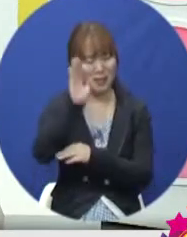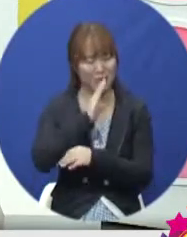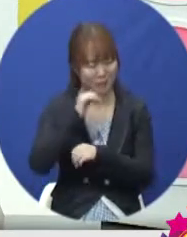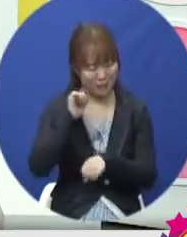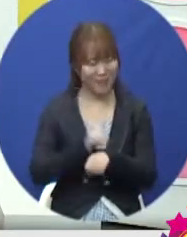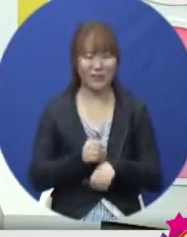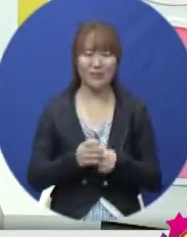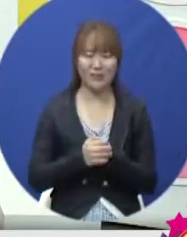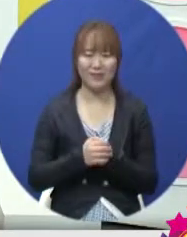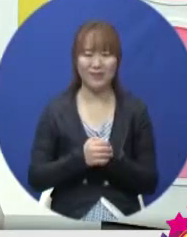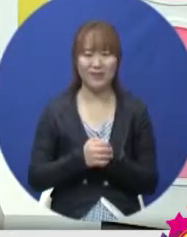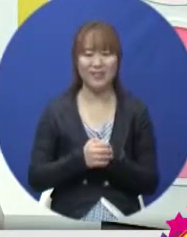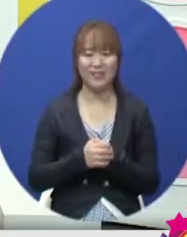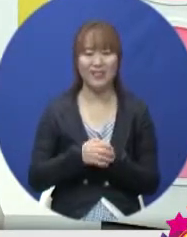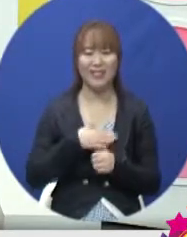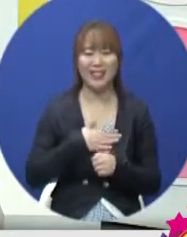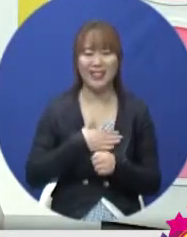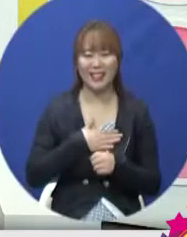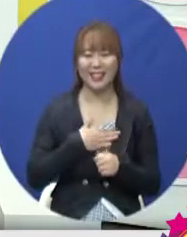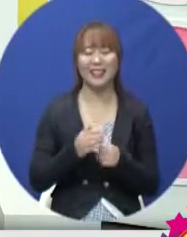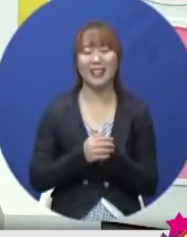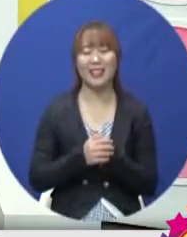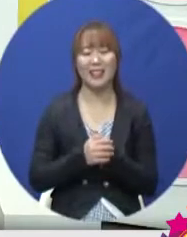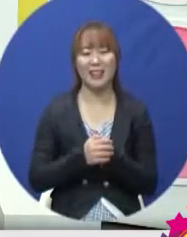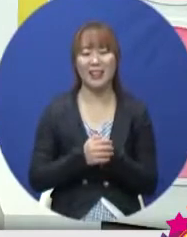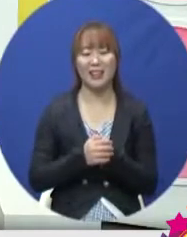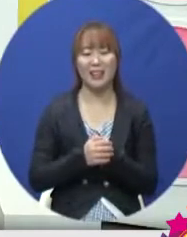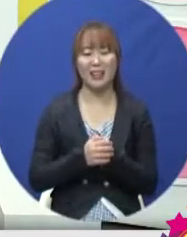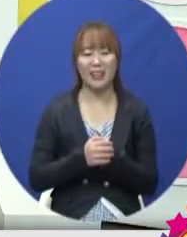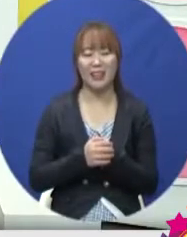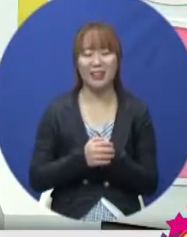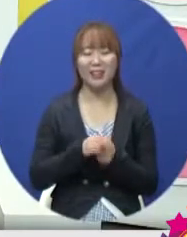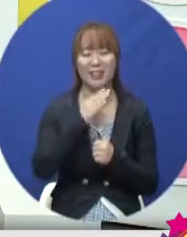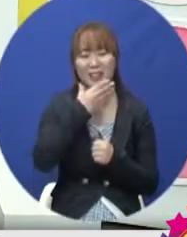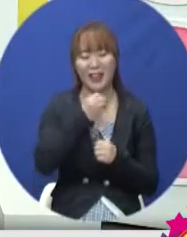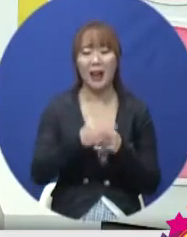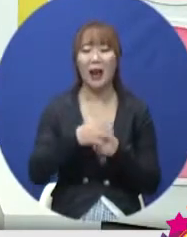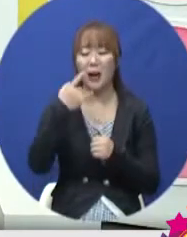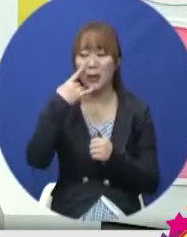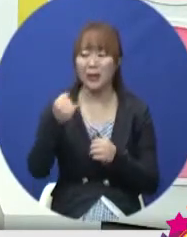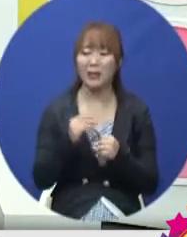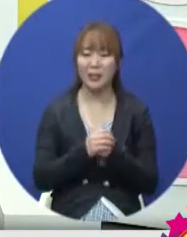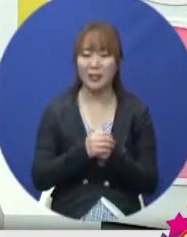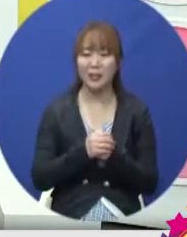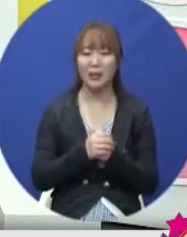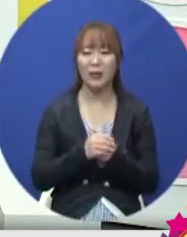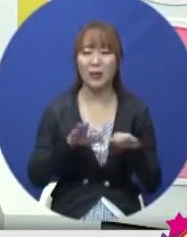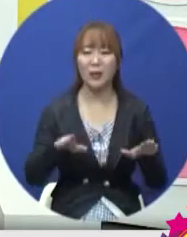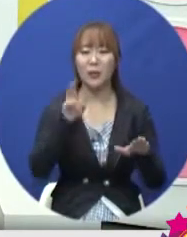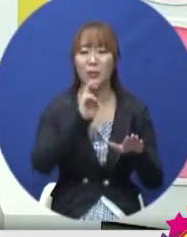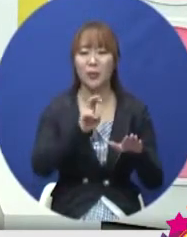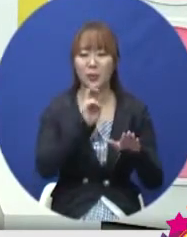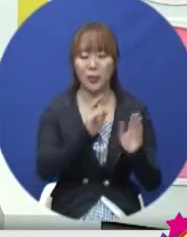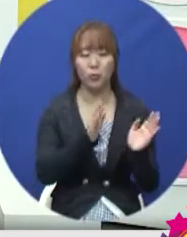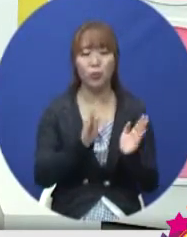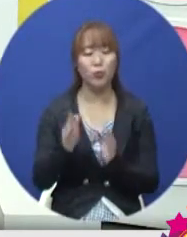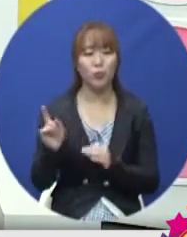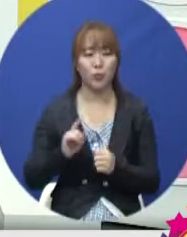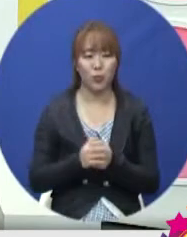너무너무 잘 봐. 알겠습니다. 우리 한혜정 어머님. 너무 행복하고. 어머님. 감사합니다. 네. 오늘 무슨 노래예요